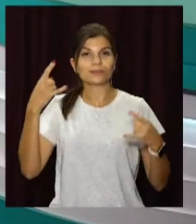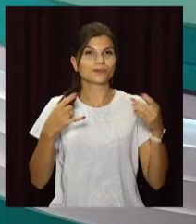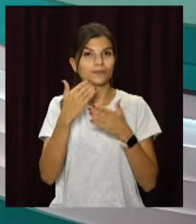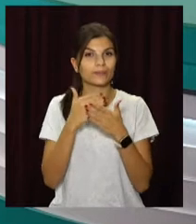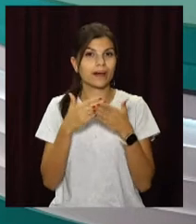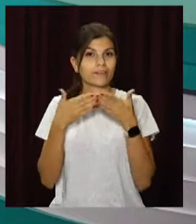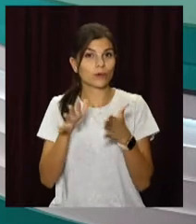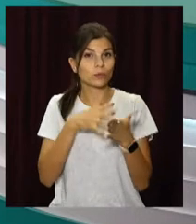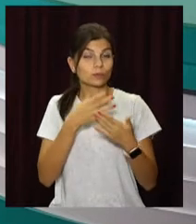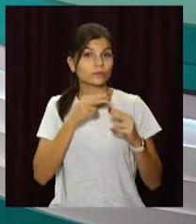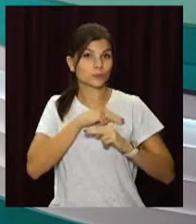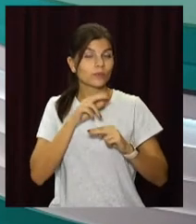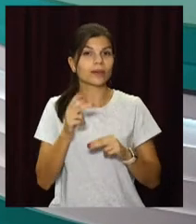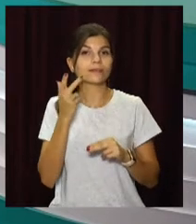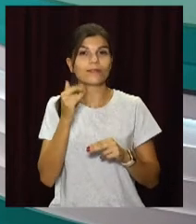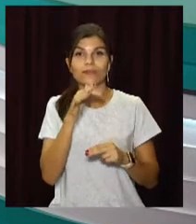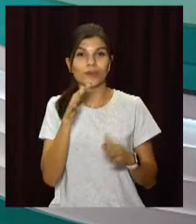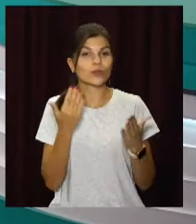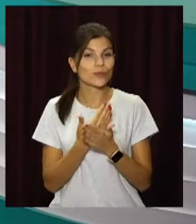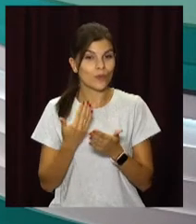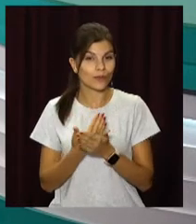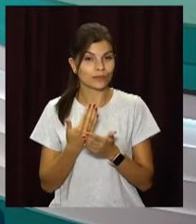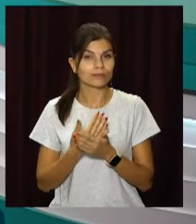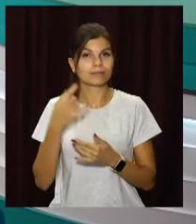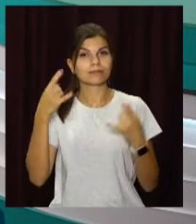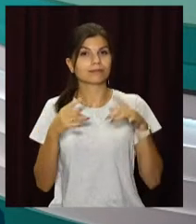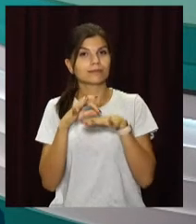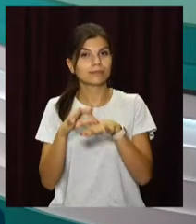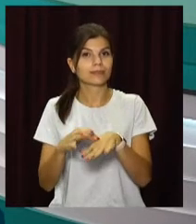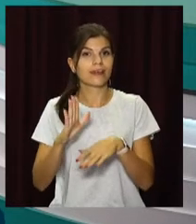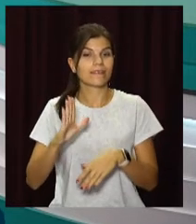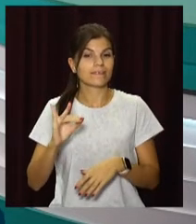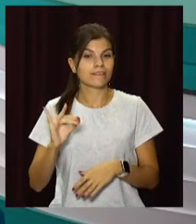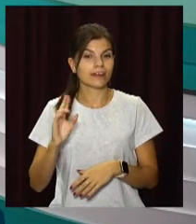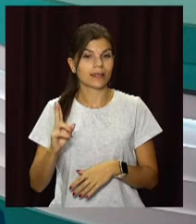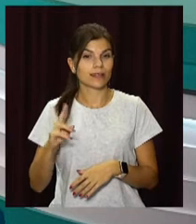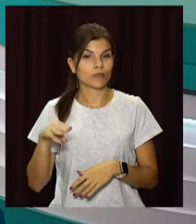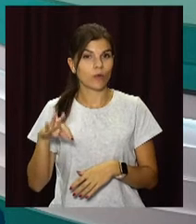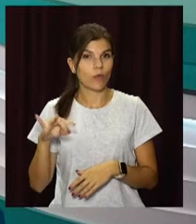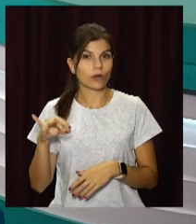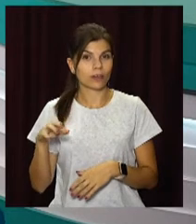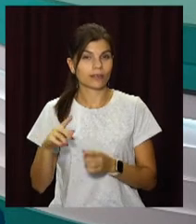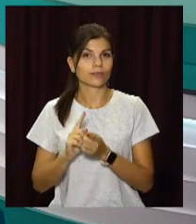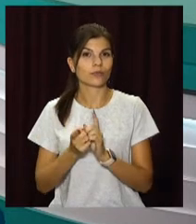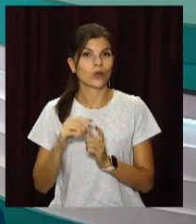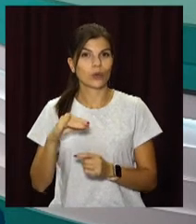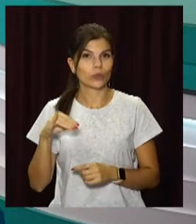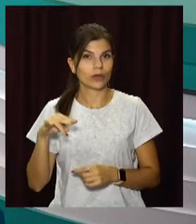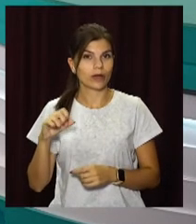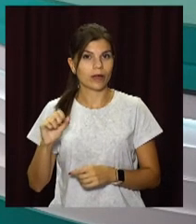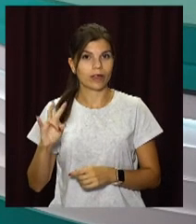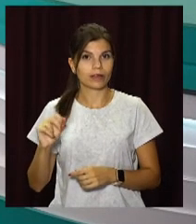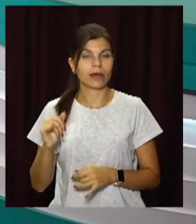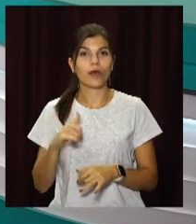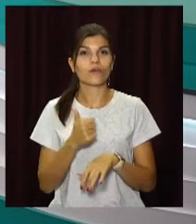відкритий продовжує свою роботу, як завжди, у цій порі новини. Для вас у студії працюють Вікторія Вахрушина та сурдоперекладачка Юліана Пуговкіна.